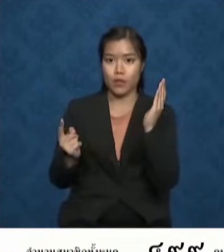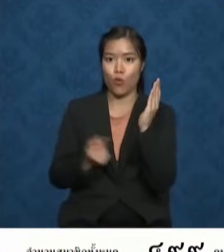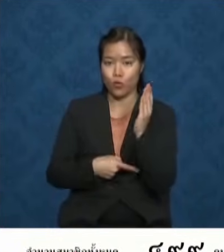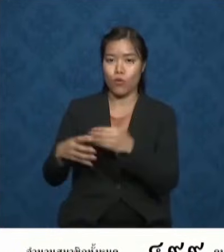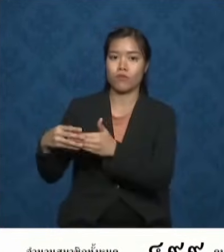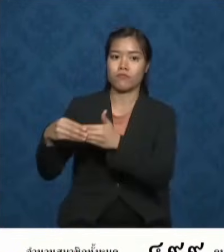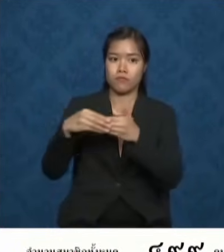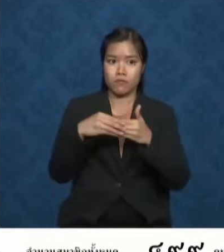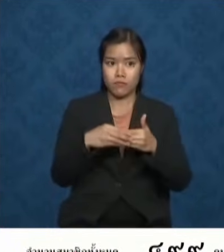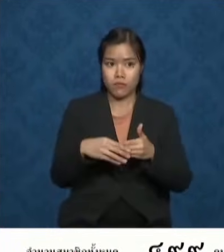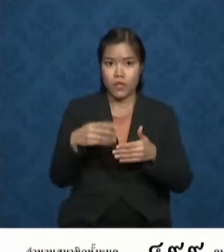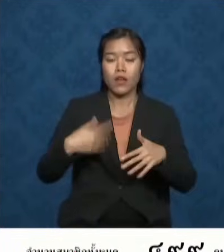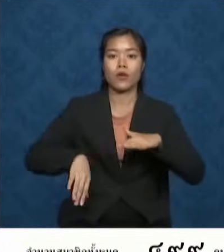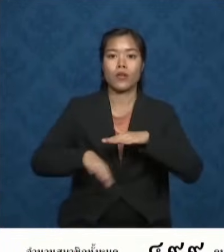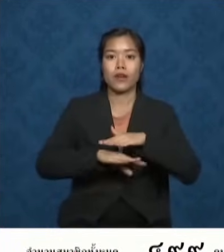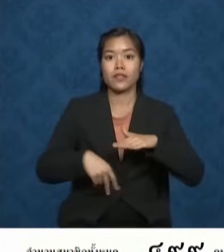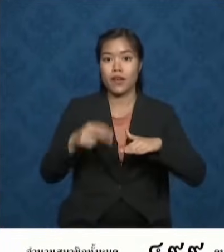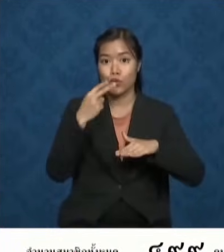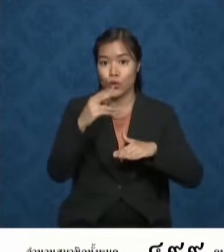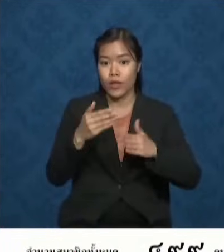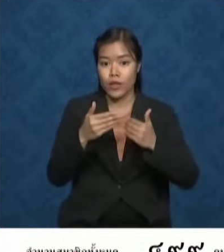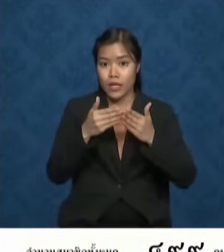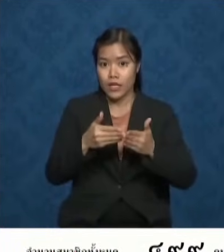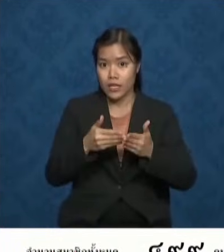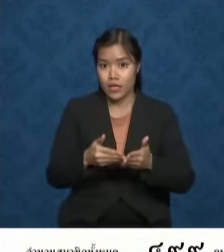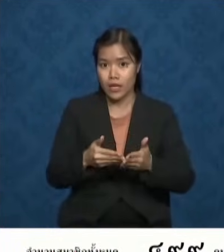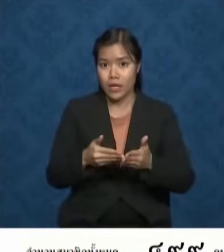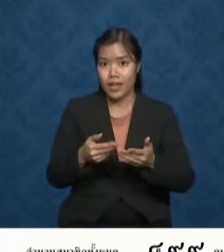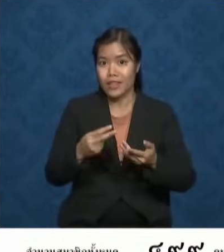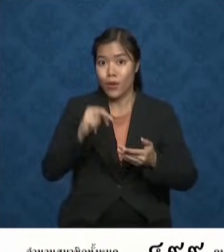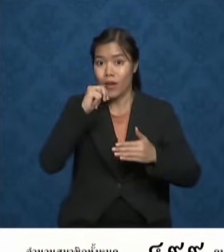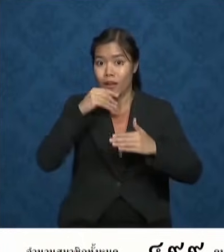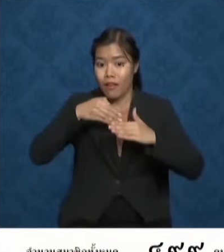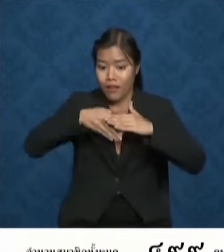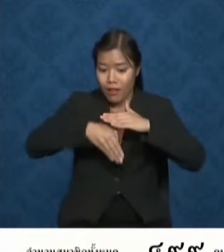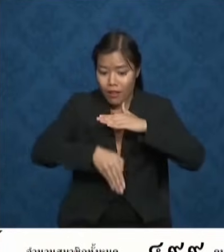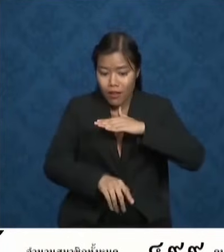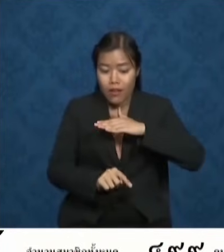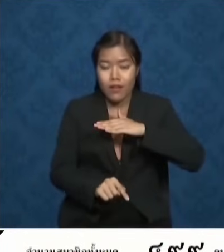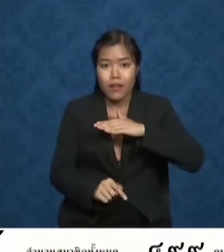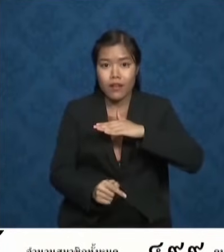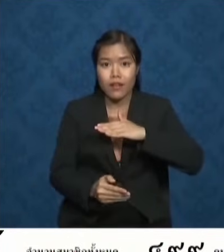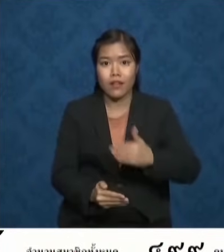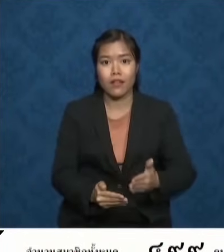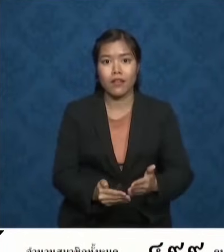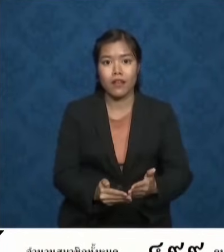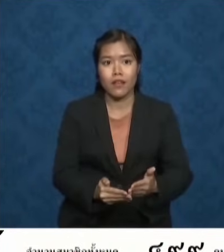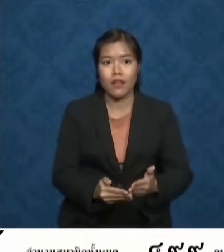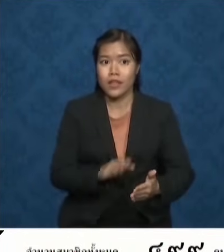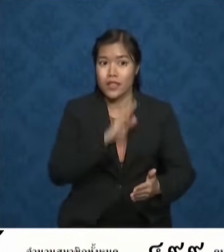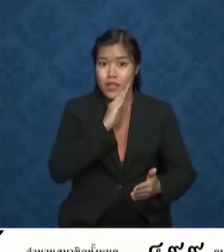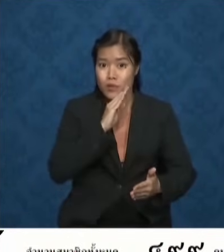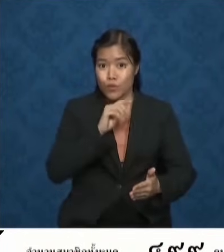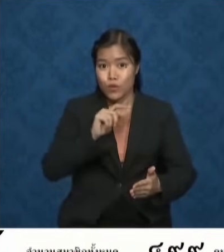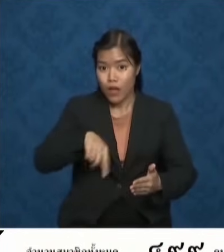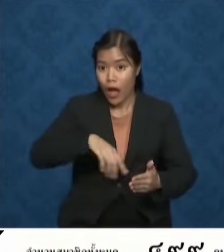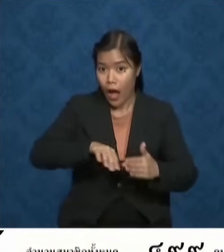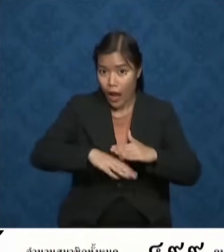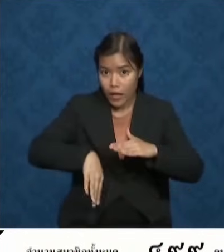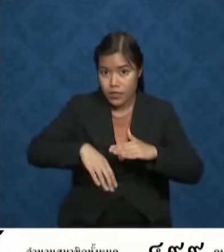ได้ก็คือดูตัวเรือเพิ่นเรือมันอยู่ในน้ำอยากเอาหลักฐานขึ้นมาต้องดึงขึ้นม